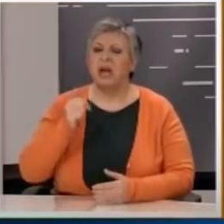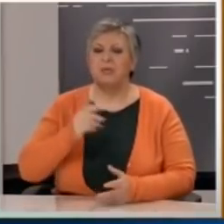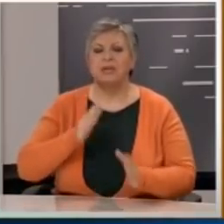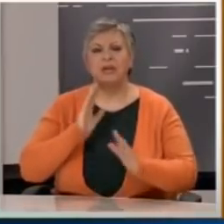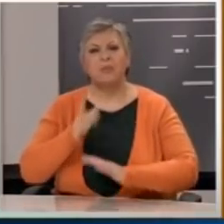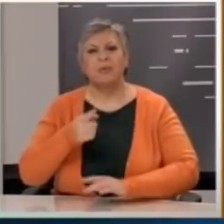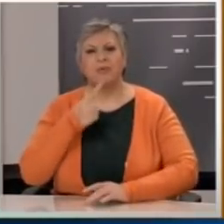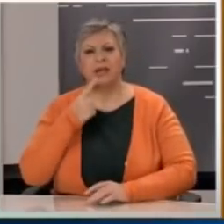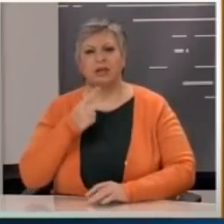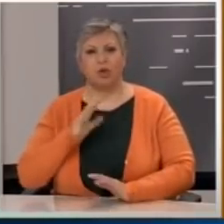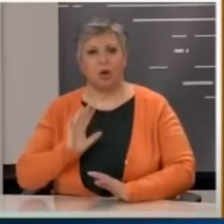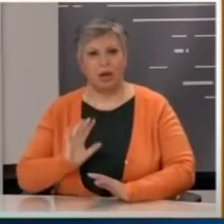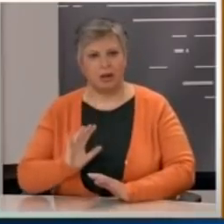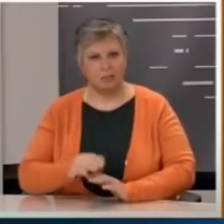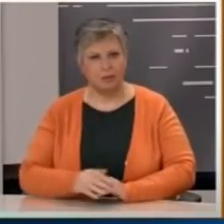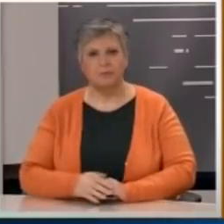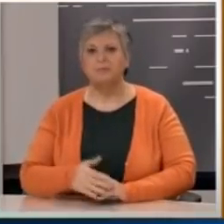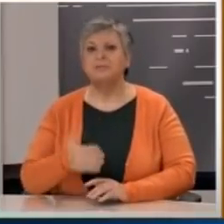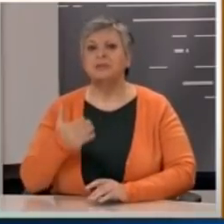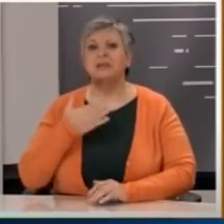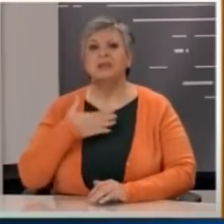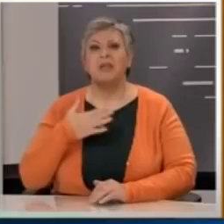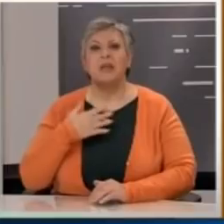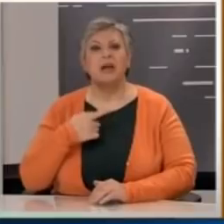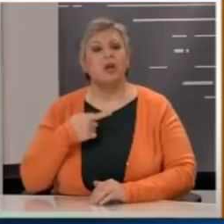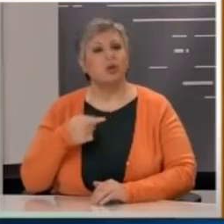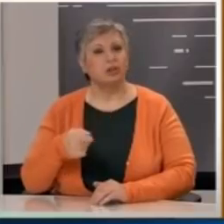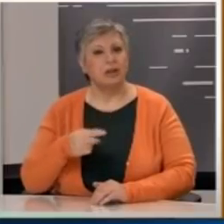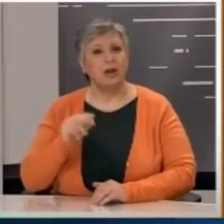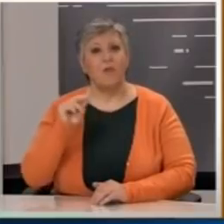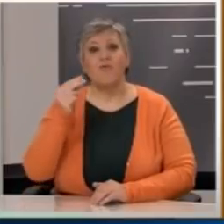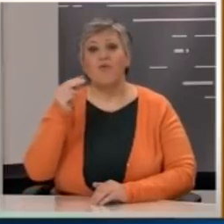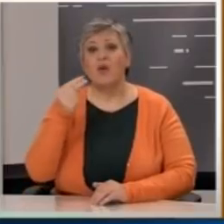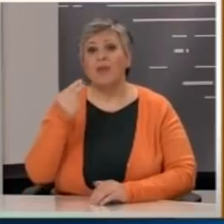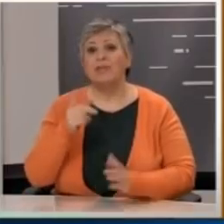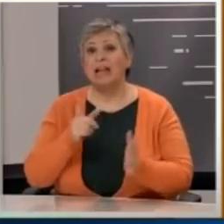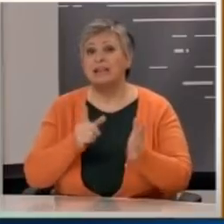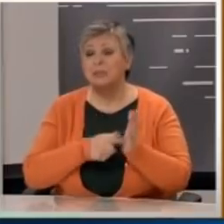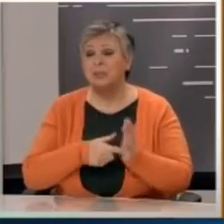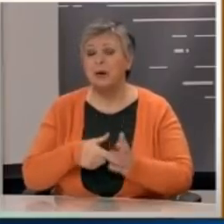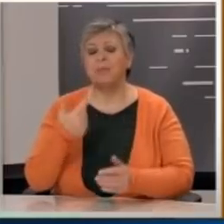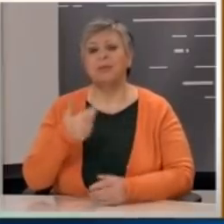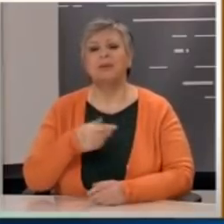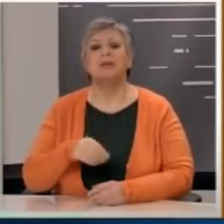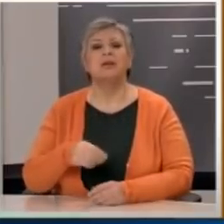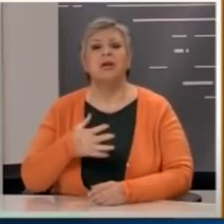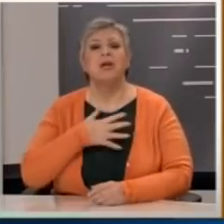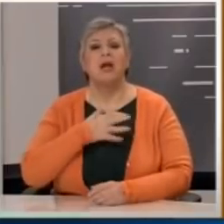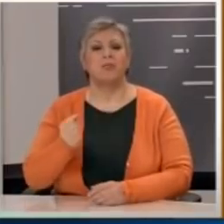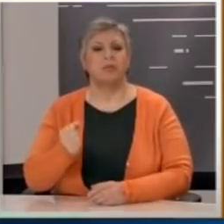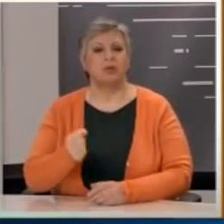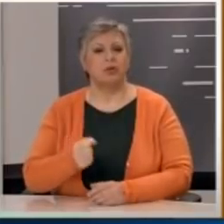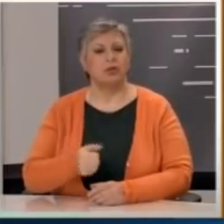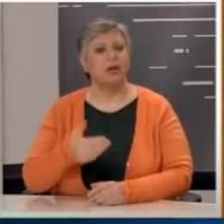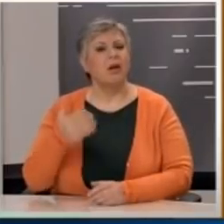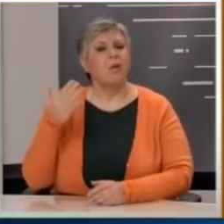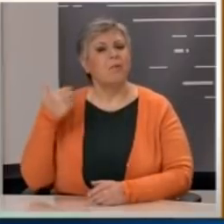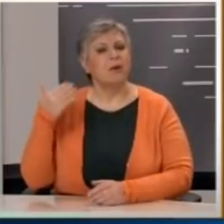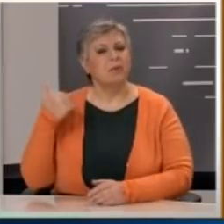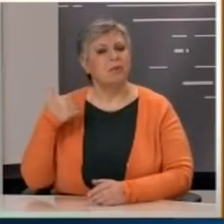τα κλπ. Ότι οι βουλευτές πρέπει να τους εμπιστευόμεθα. Όταν ο κύριος Κοτζιάς